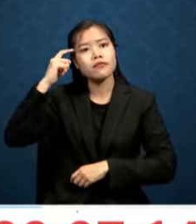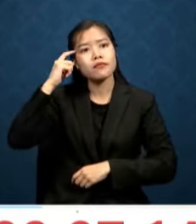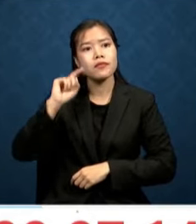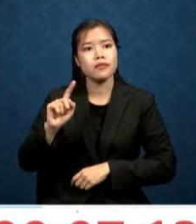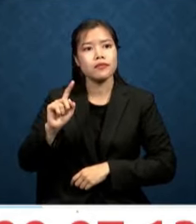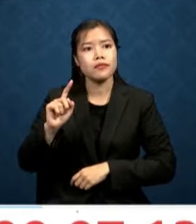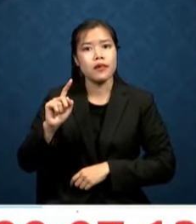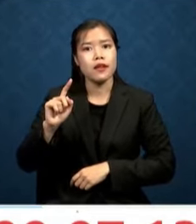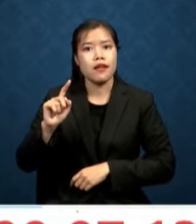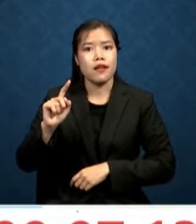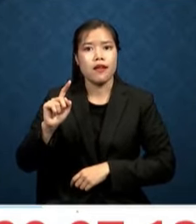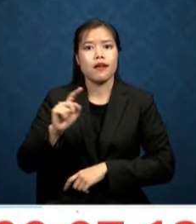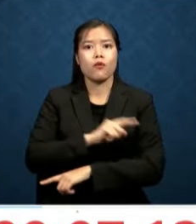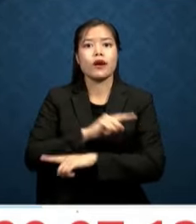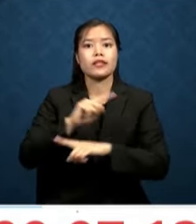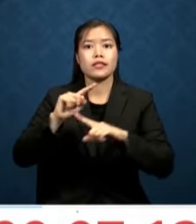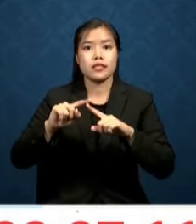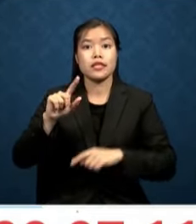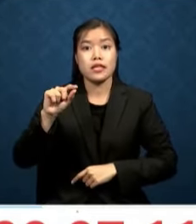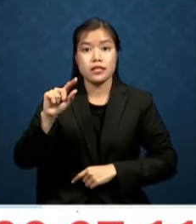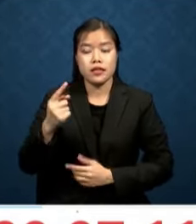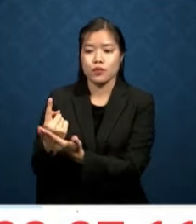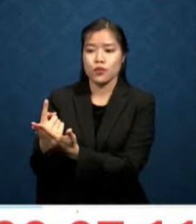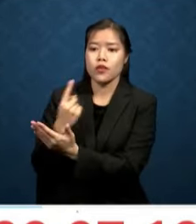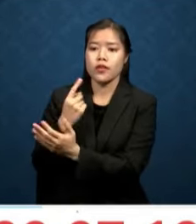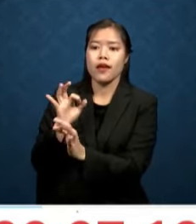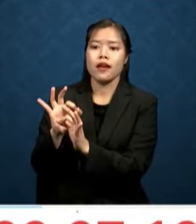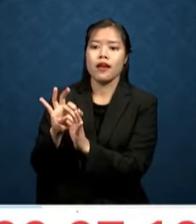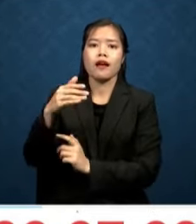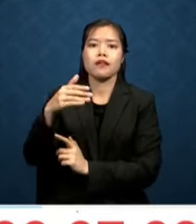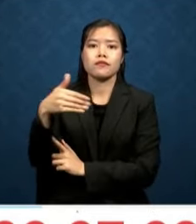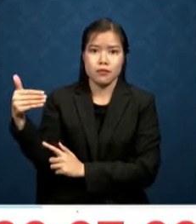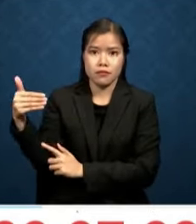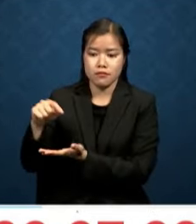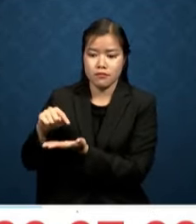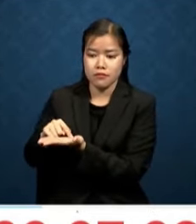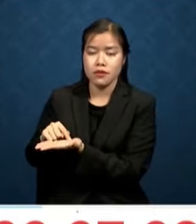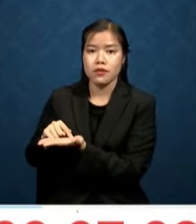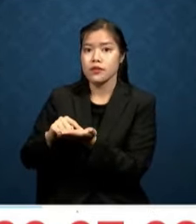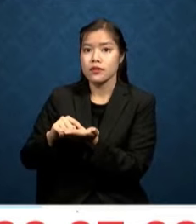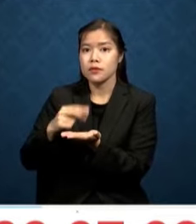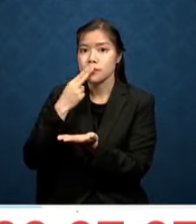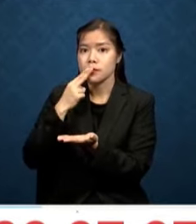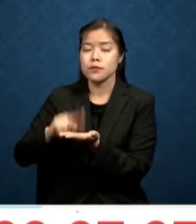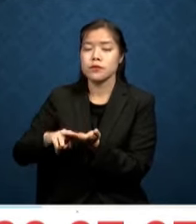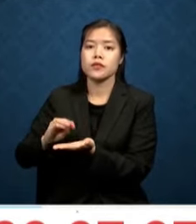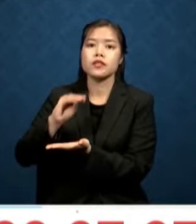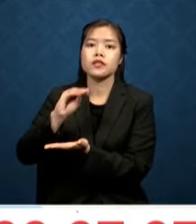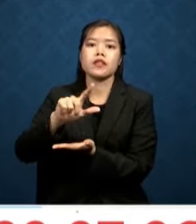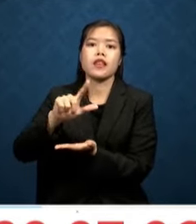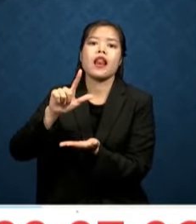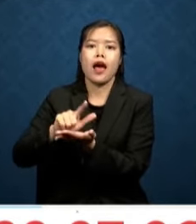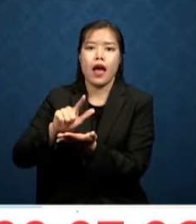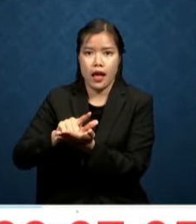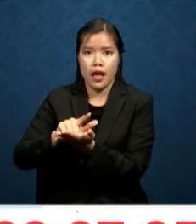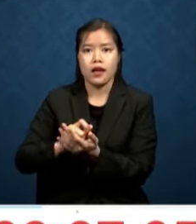วันที่20ตัวแทนของธนาคารแห่งประเทศไทยได้ยื่นหนังสือลาประชุม